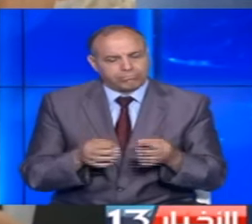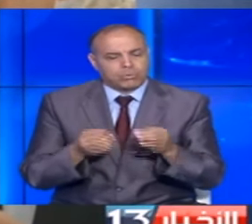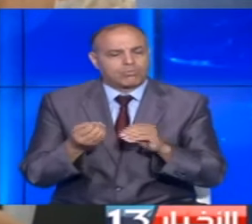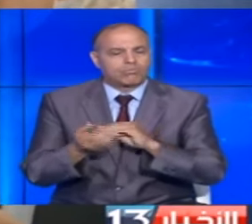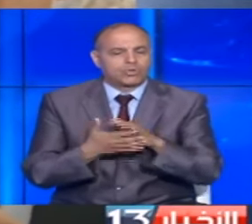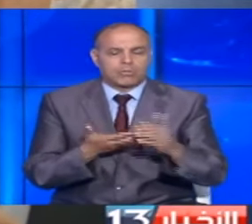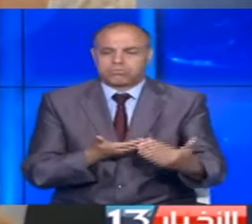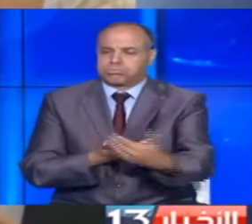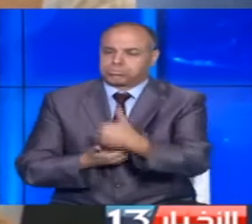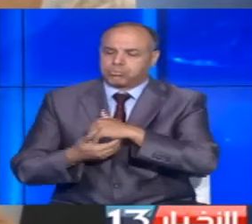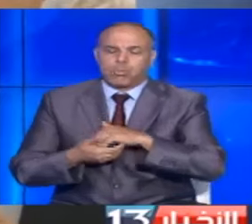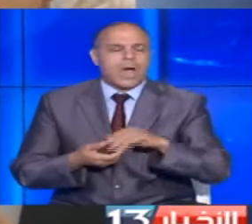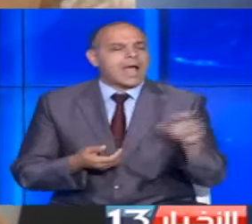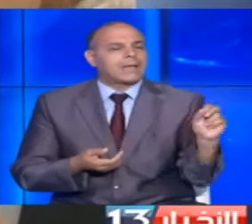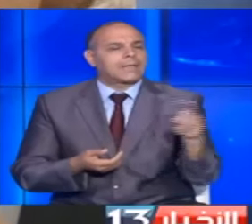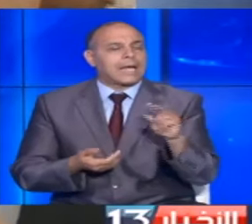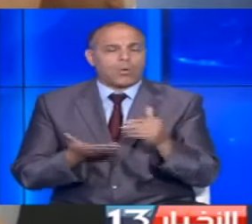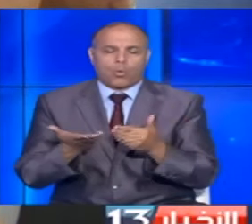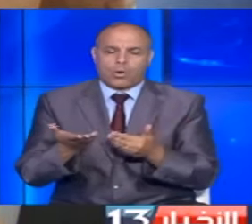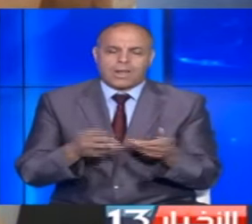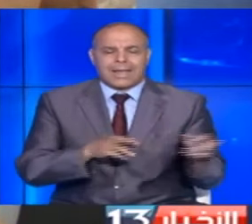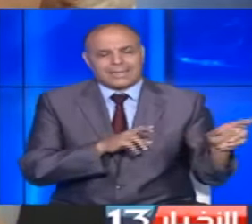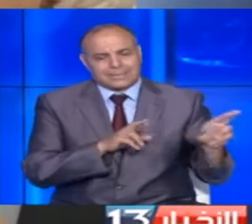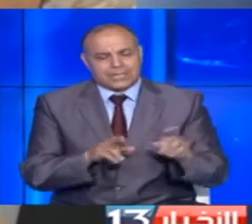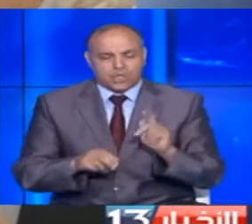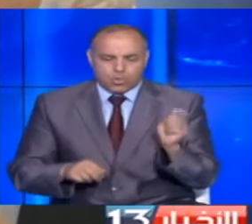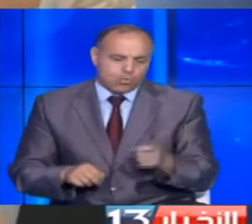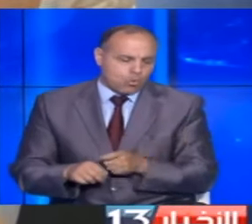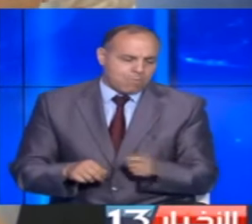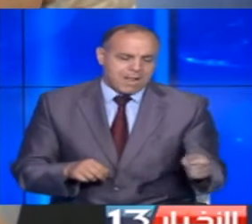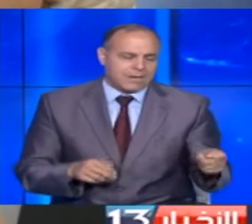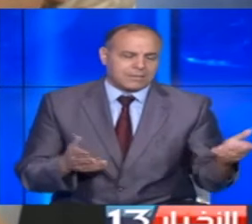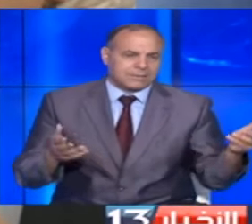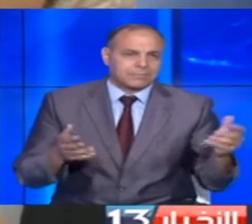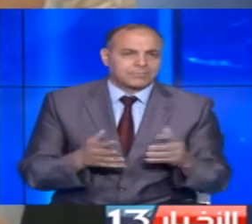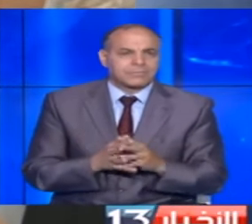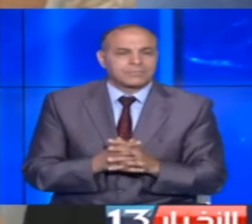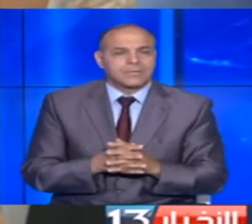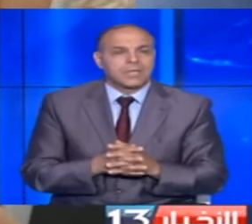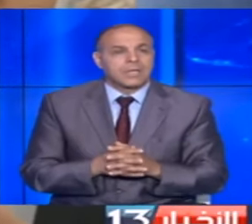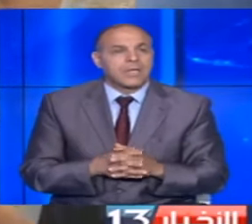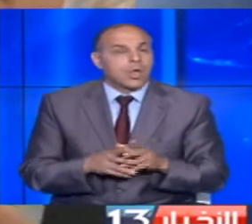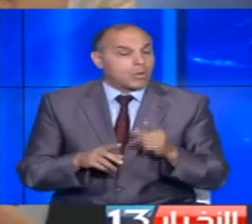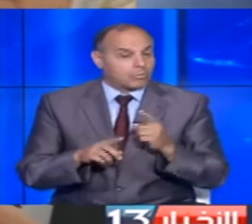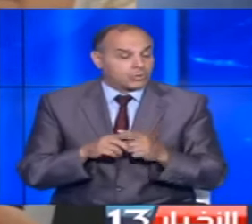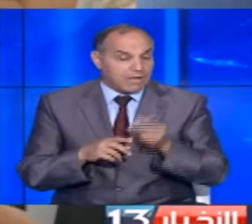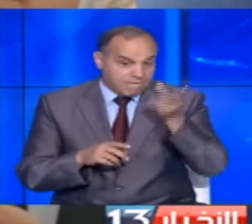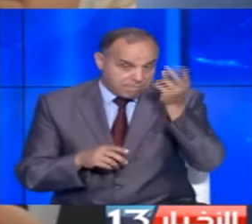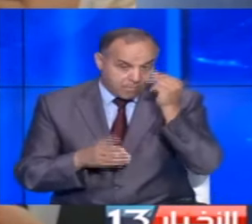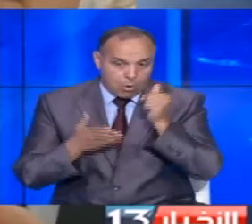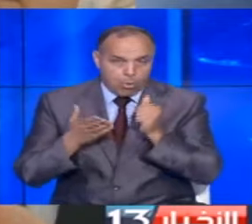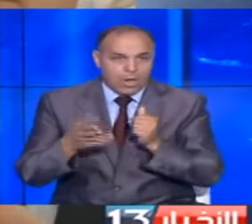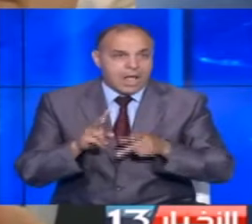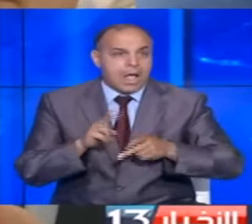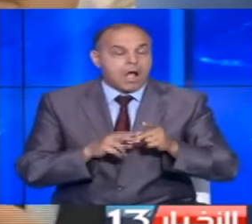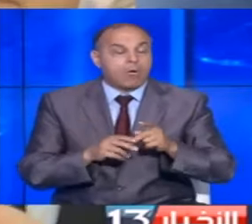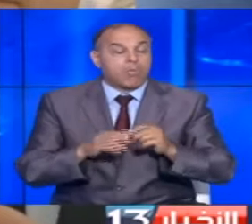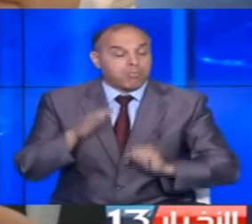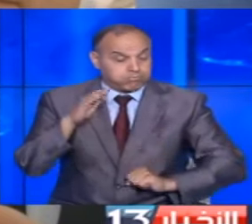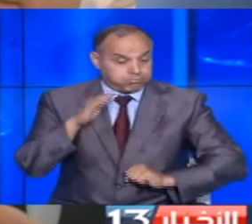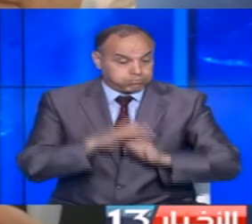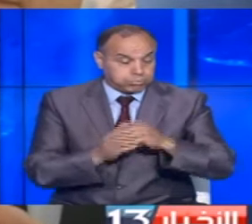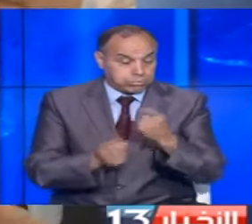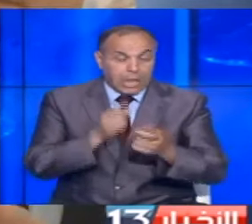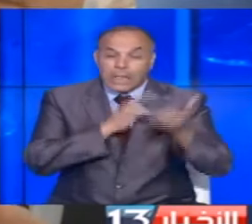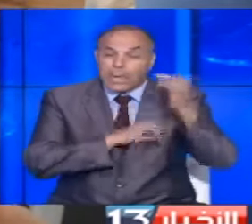التجميع والنقل ومعناه الامور الى الامور العاديه اذن نفهم كما قلت اكبر في في في